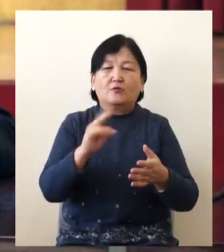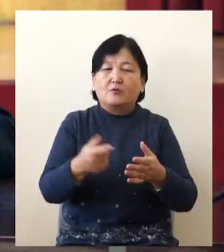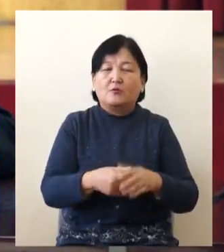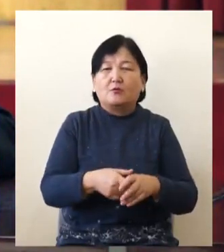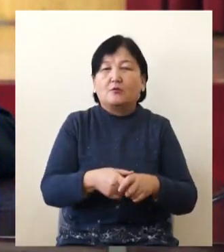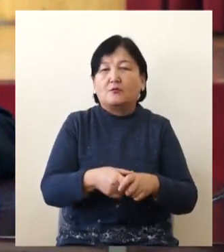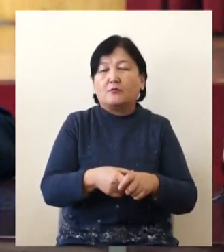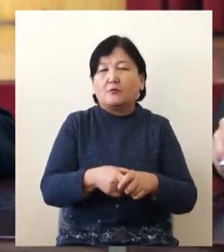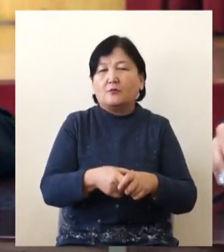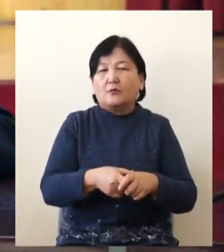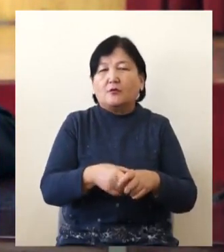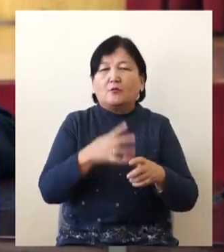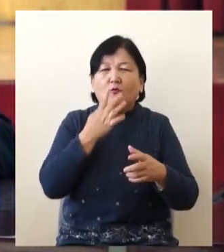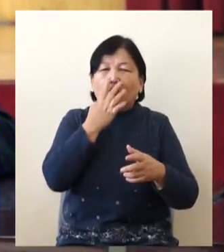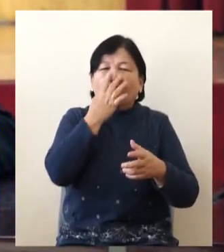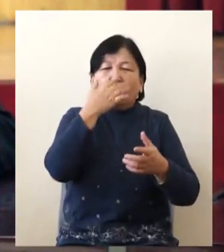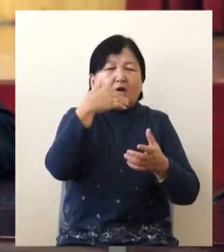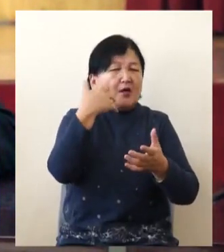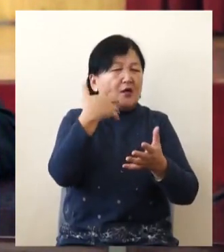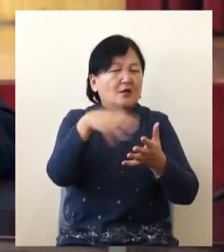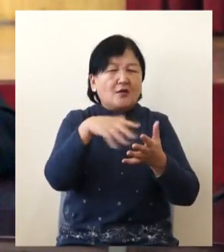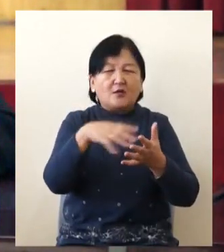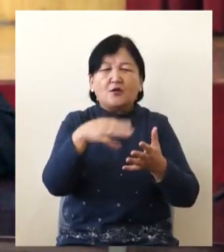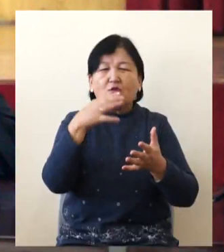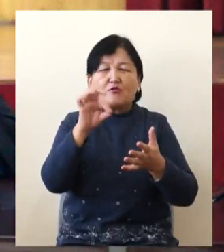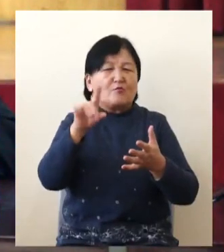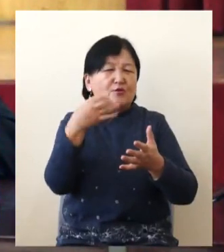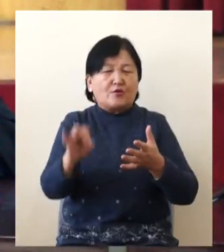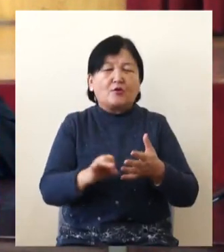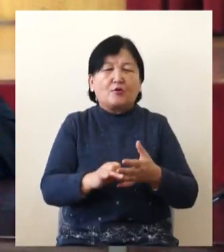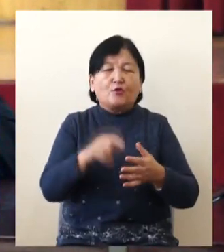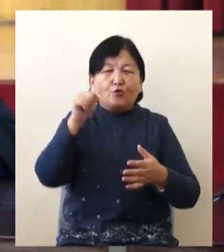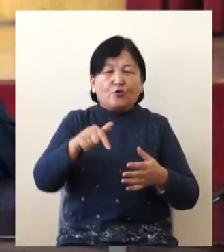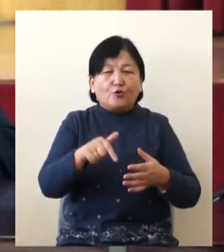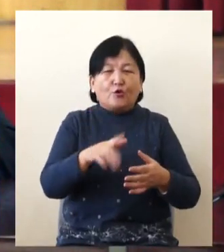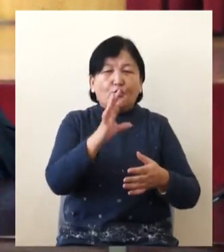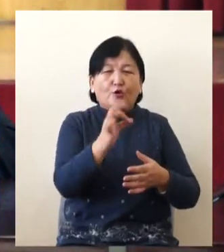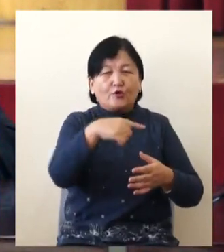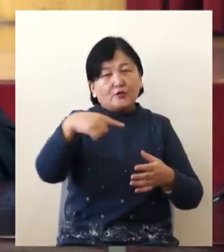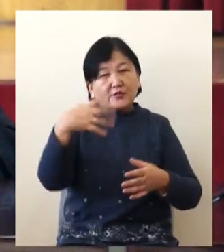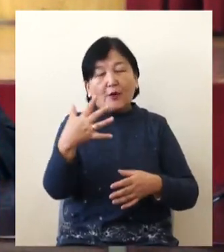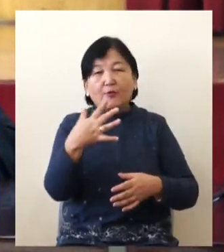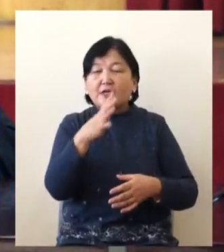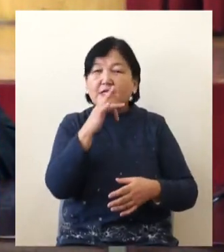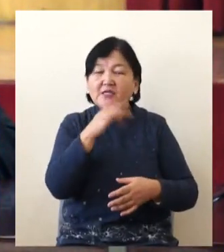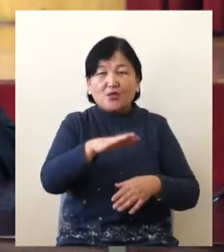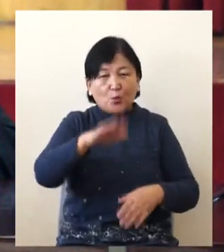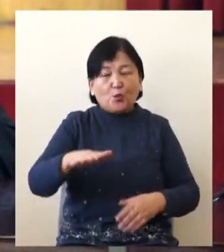нь энэ утааны үр дагаврын төлбөртэй буюу өнөөдөр 5 хүртэлх насны хүүхдүүдийн